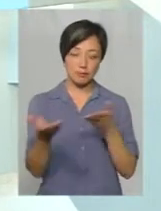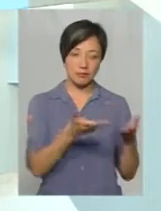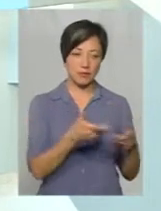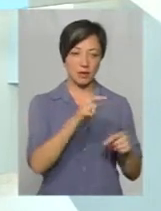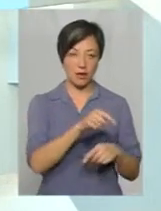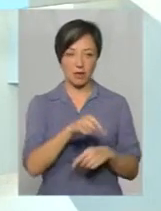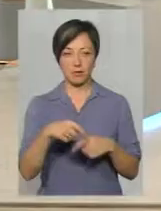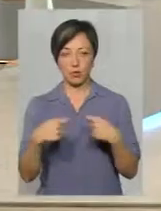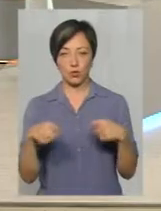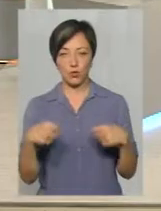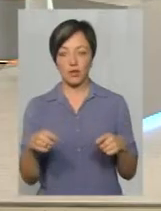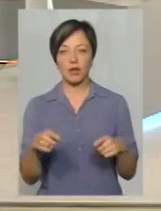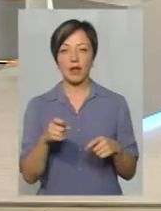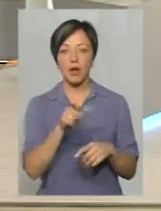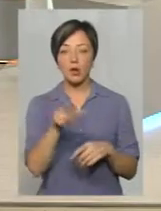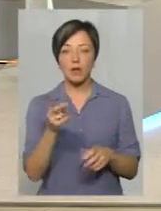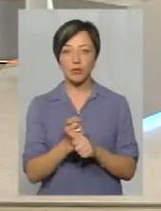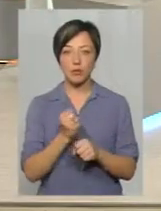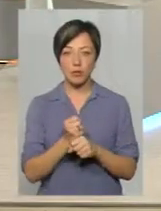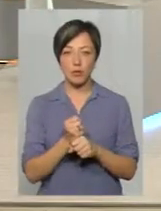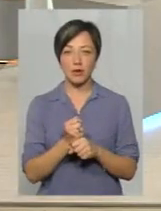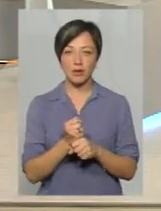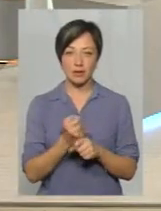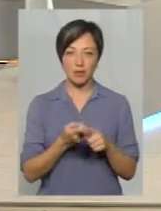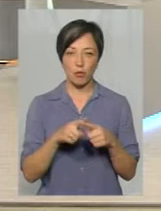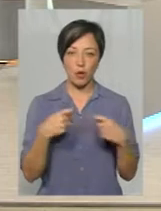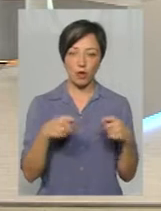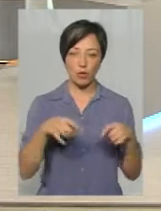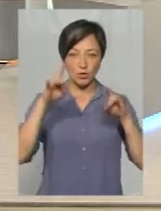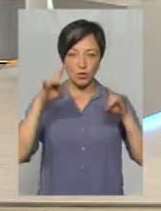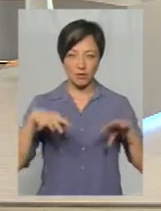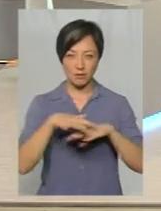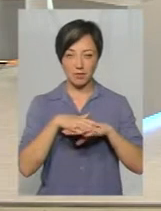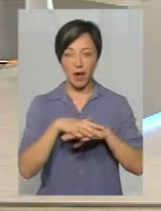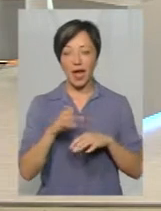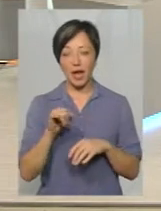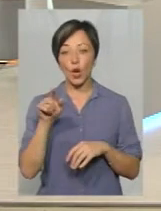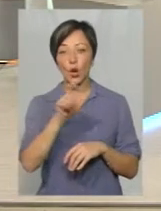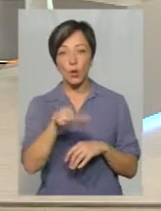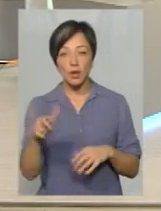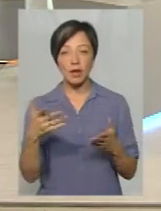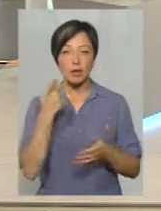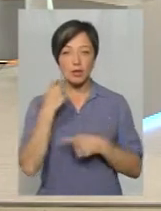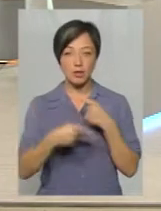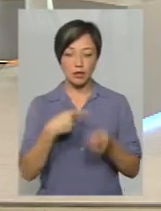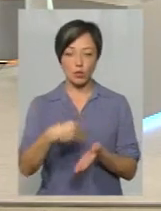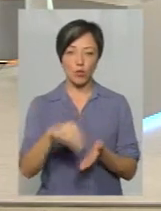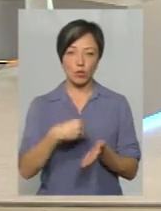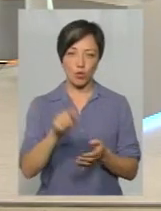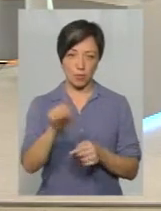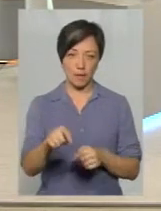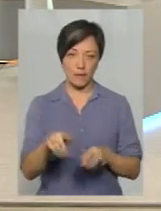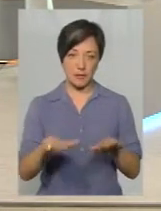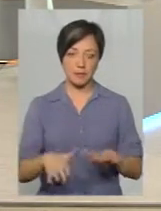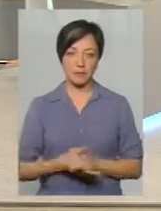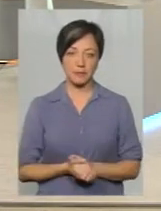само доносимо не тільки до тих людей, які вчиняють підприємницьку діяльність чи стихійну торгівлю, але й до тих людей, які постійно цю продукцію